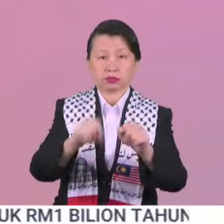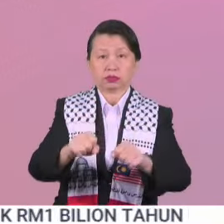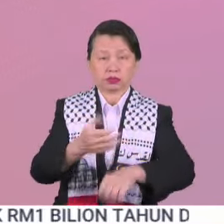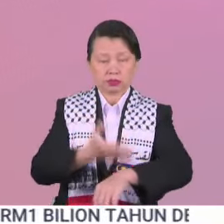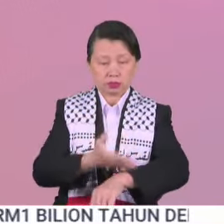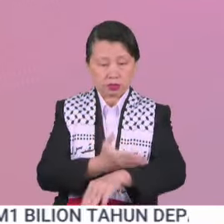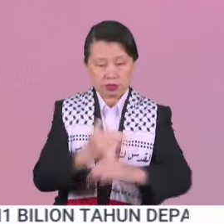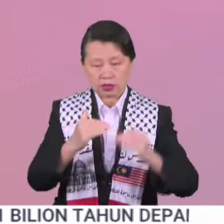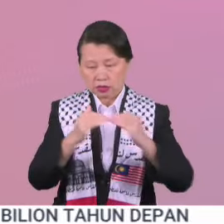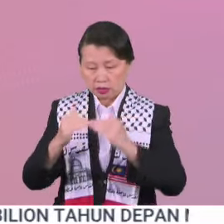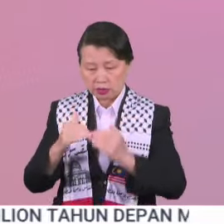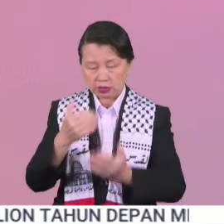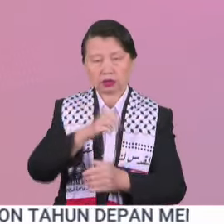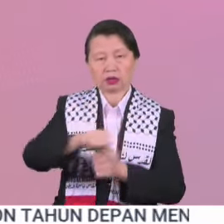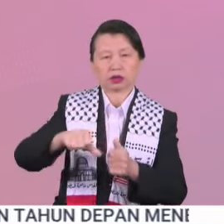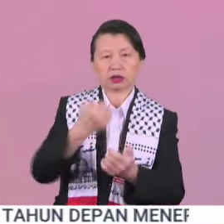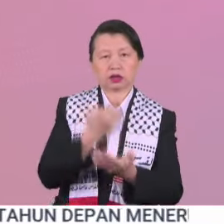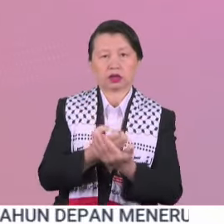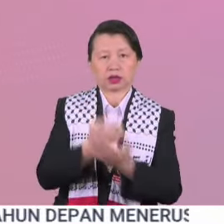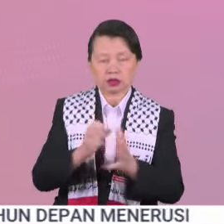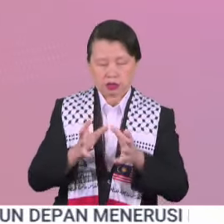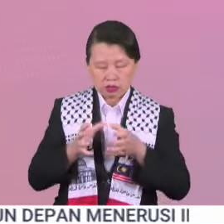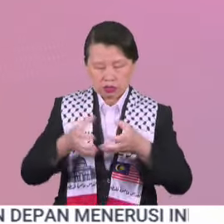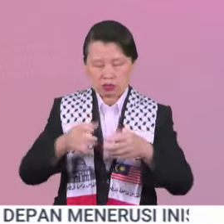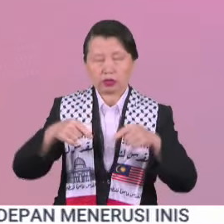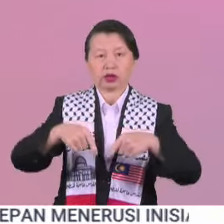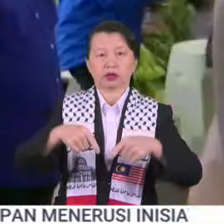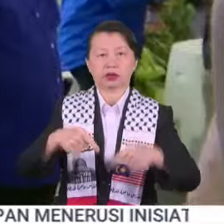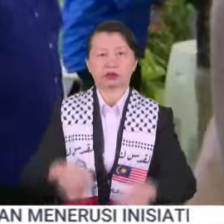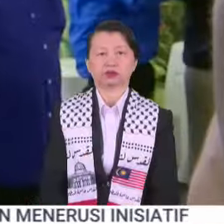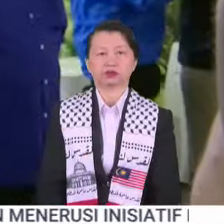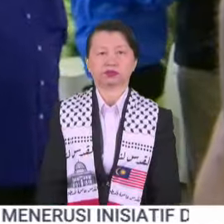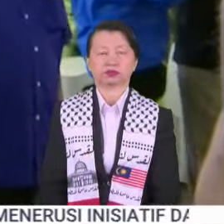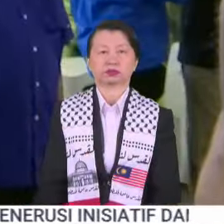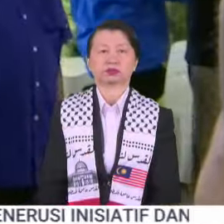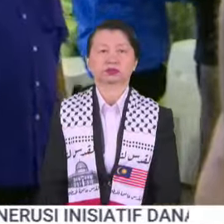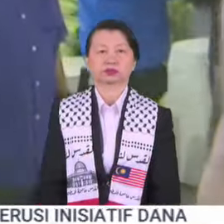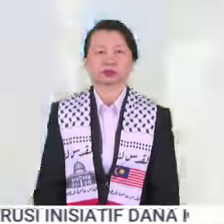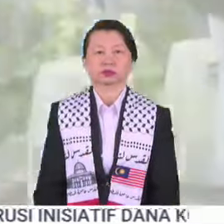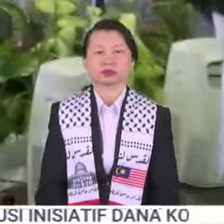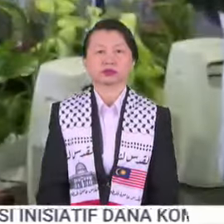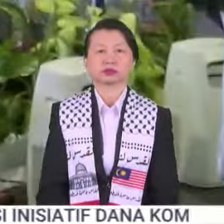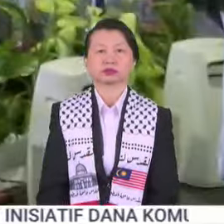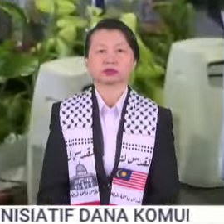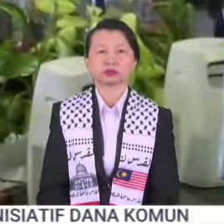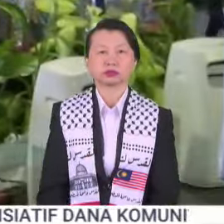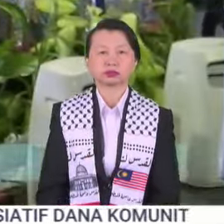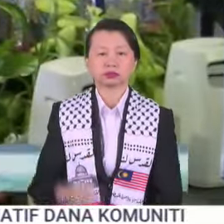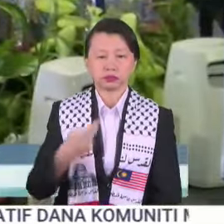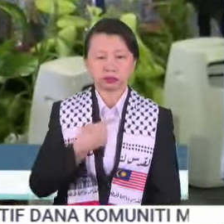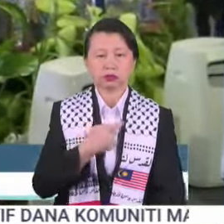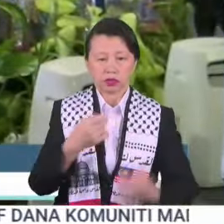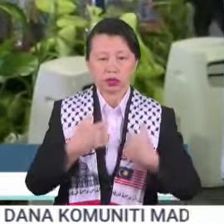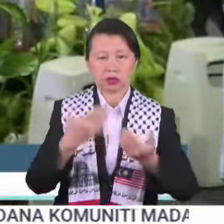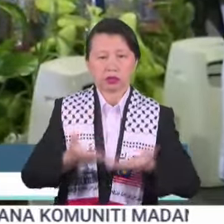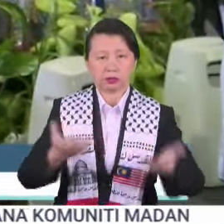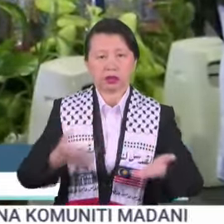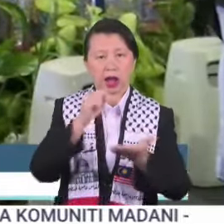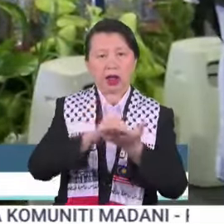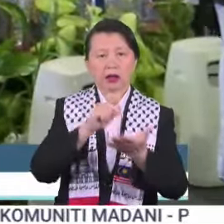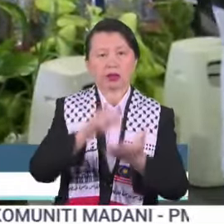memperbaiki taraf sosioekonomi golongan tersebut ni kita ada main produk kita adalah